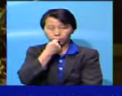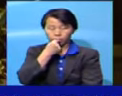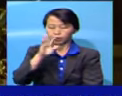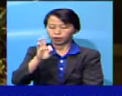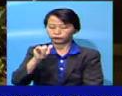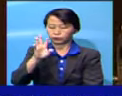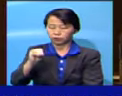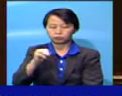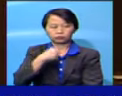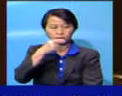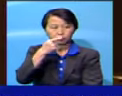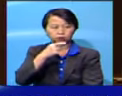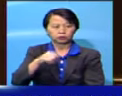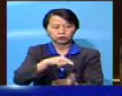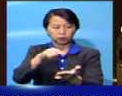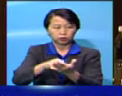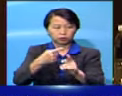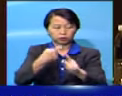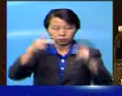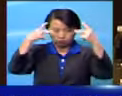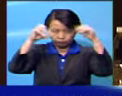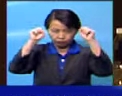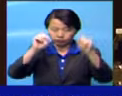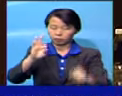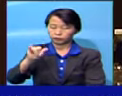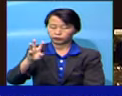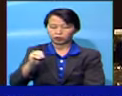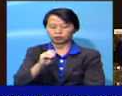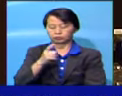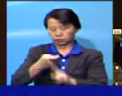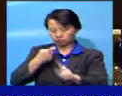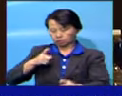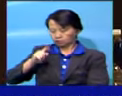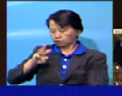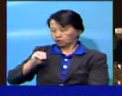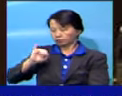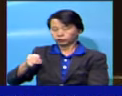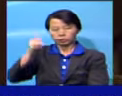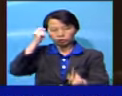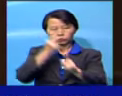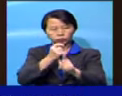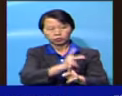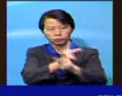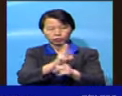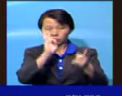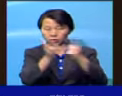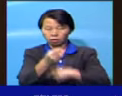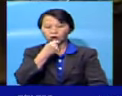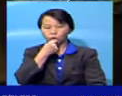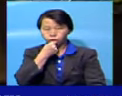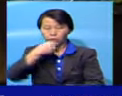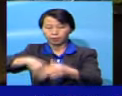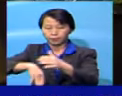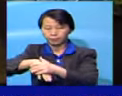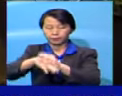subkidin Mohamad Salleh inisiatif daripada presiden fam tunku Ismail Sultan Ibrahim itu bertujuan menjaga kebajikan pengadil bola